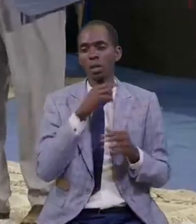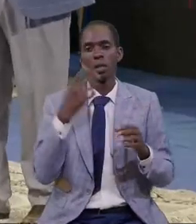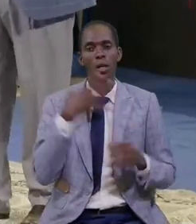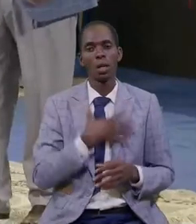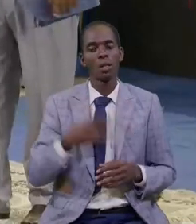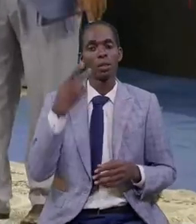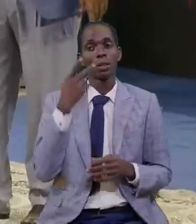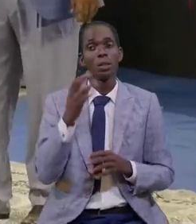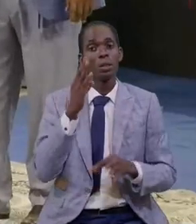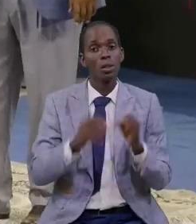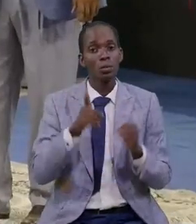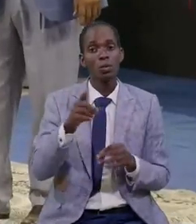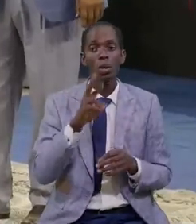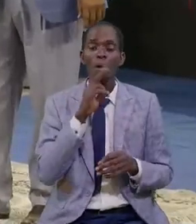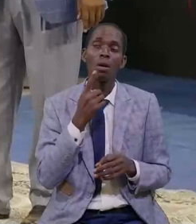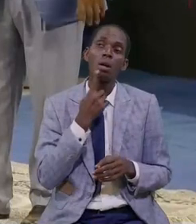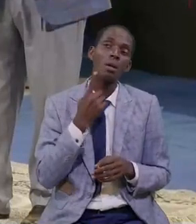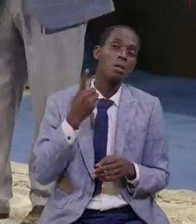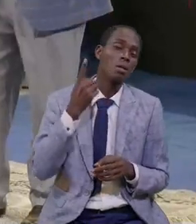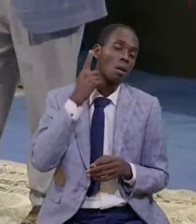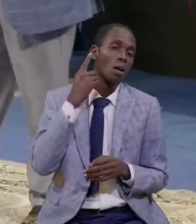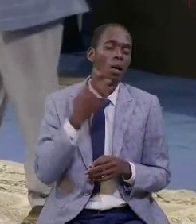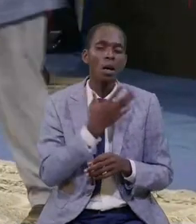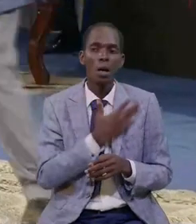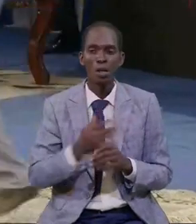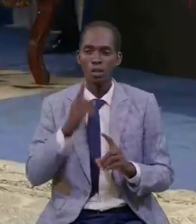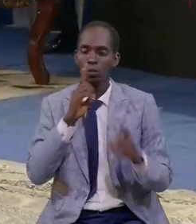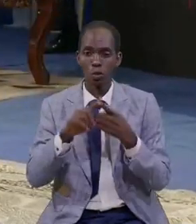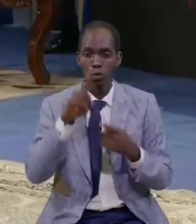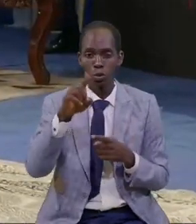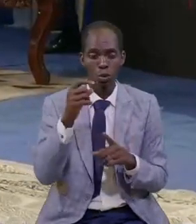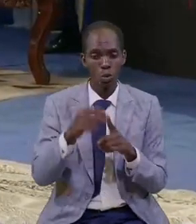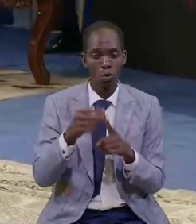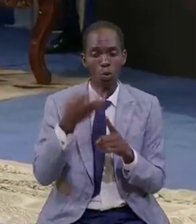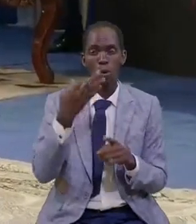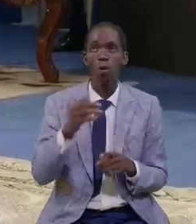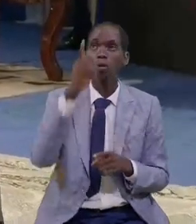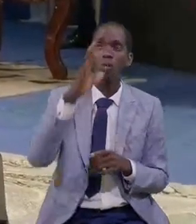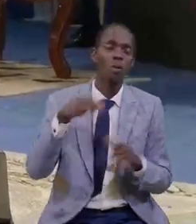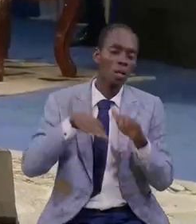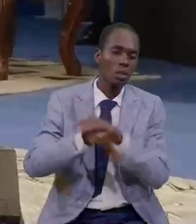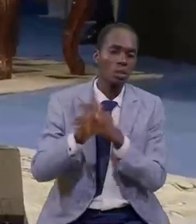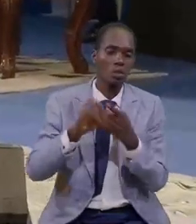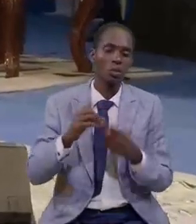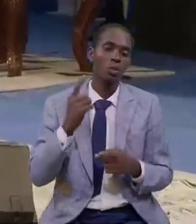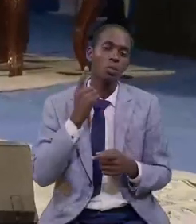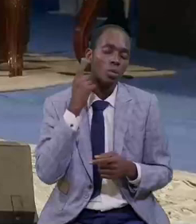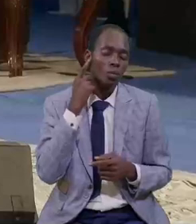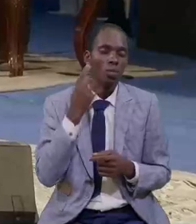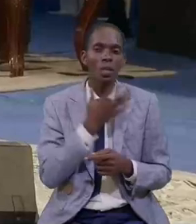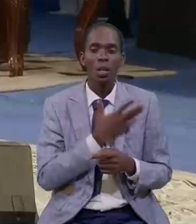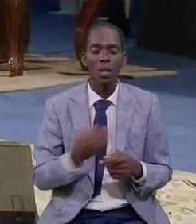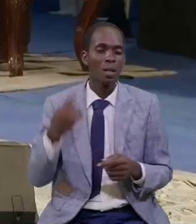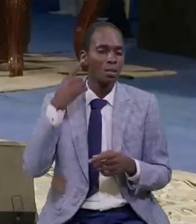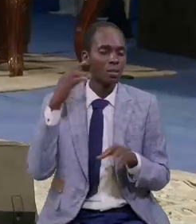muè je te parlerai la parole entrera en toi la sudité disparaîtra et le mutisme